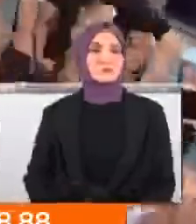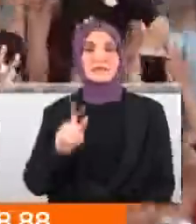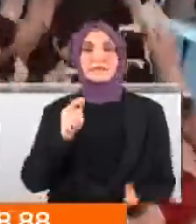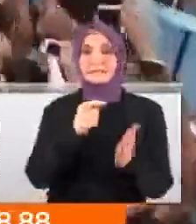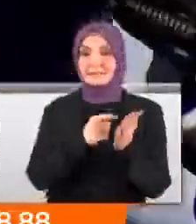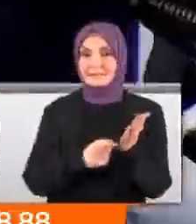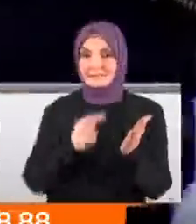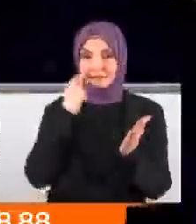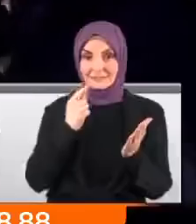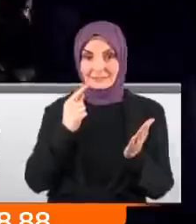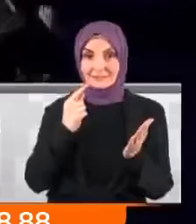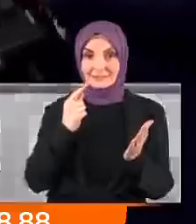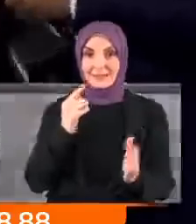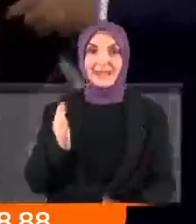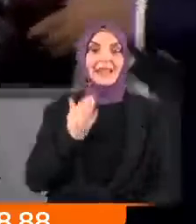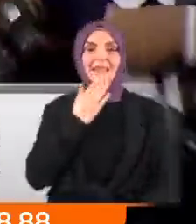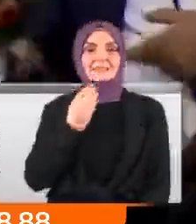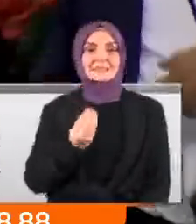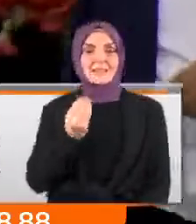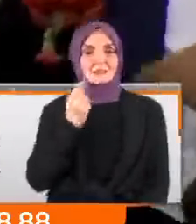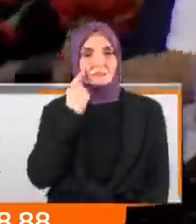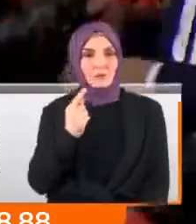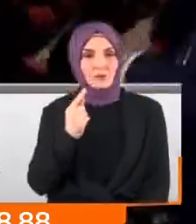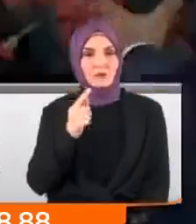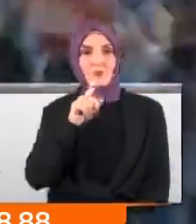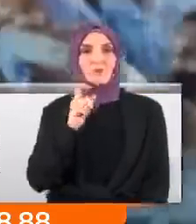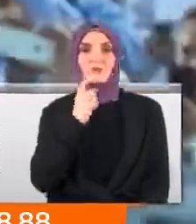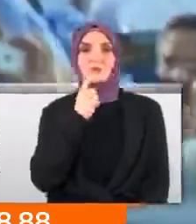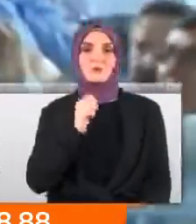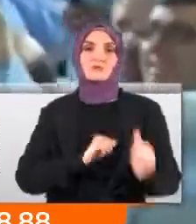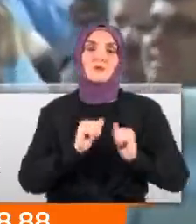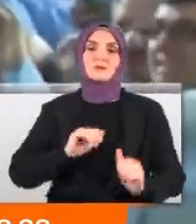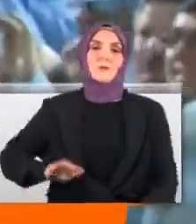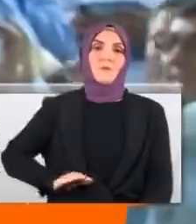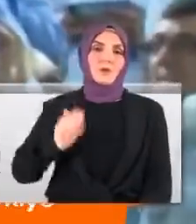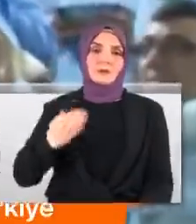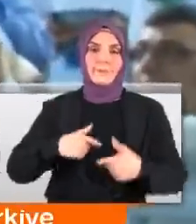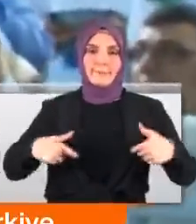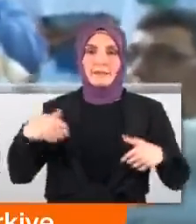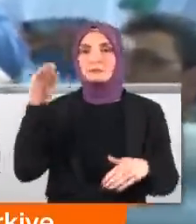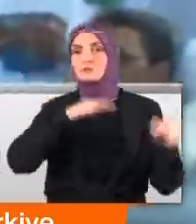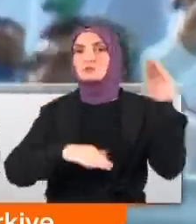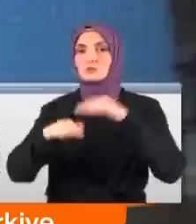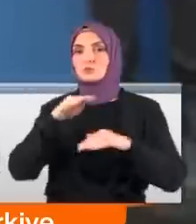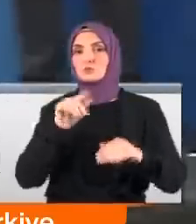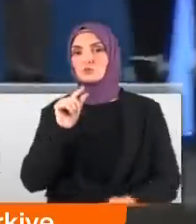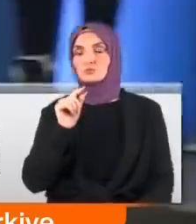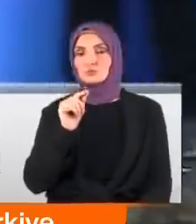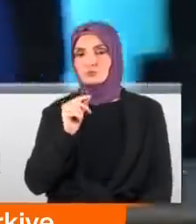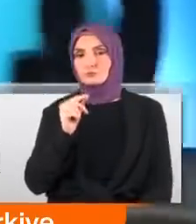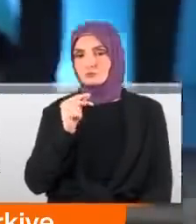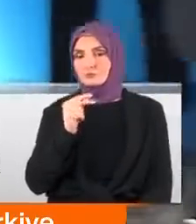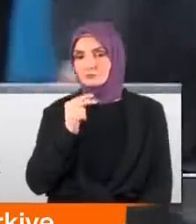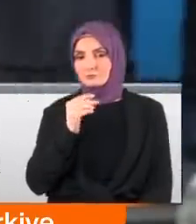Listenin en genci ise 19 yaşında bir üniversite öğrencisi oldu. Milli yüzücü Umut Armansonay'la 2019